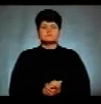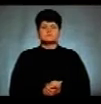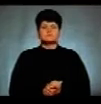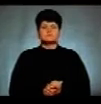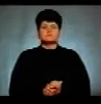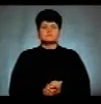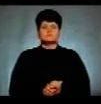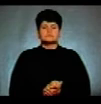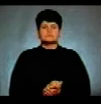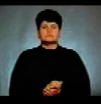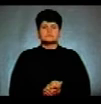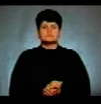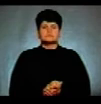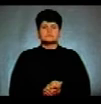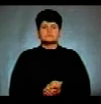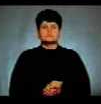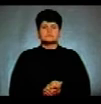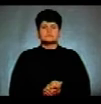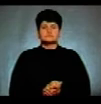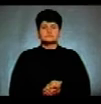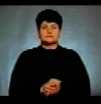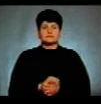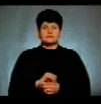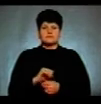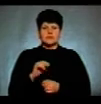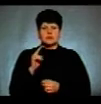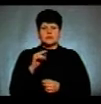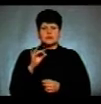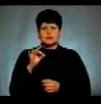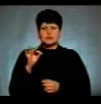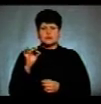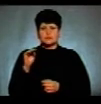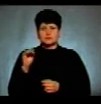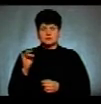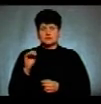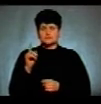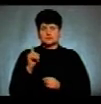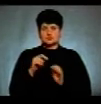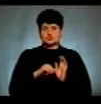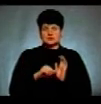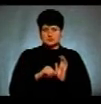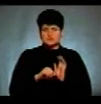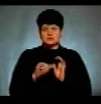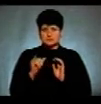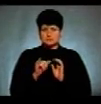Чи ви, можливо, почули? Повторіть, будь ласка, ще раз. Я вживаю Діокор 160. Так.